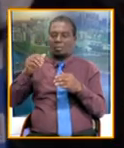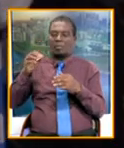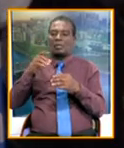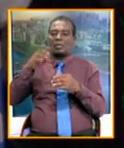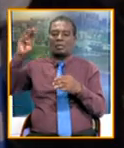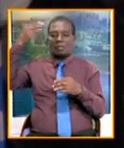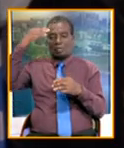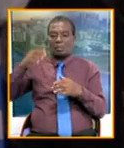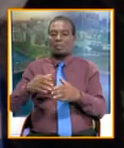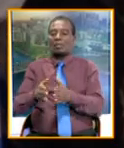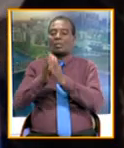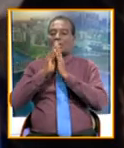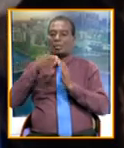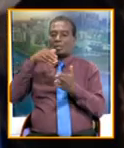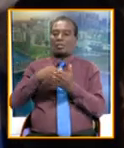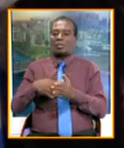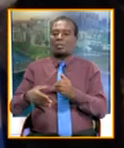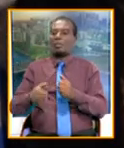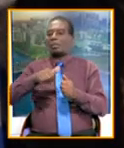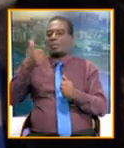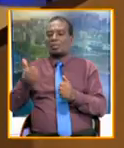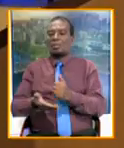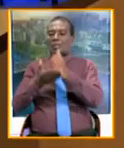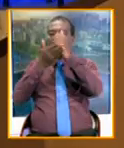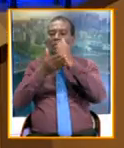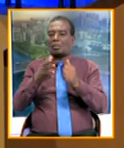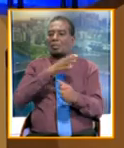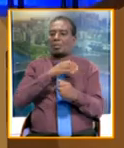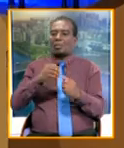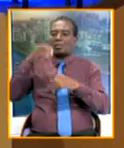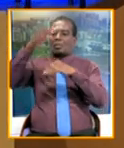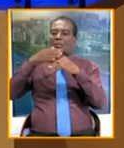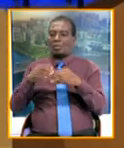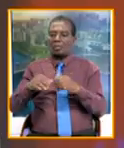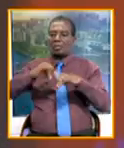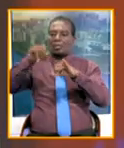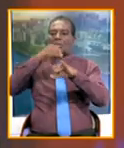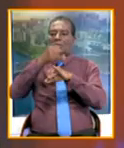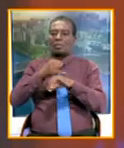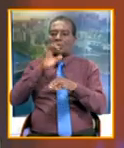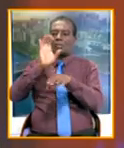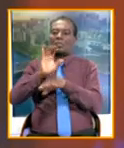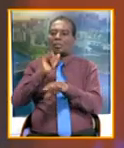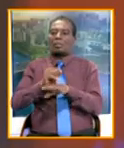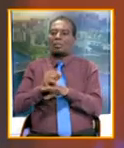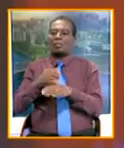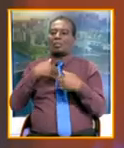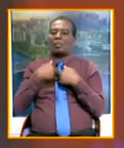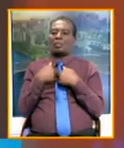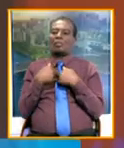Toukoné sollicite encore d'autres appuis auprès de l'institution onusienne. La Côte d'Ivoire